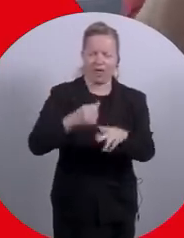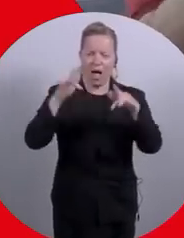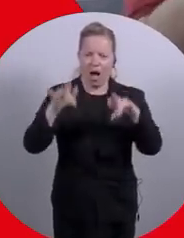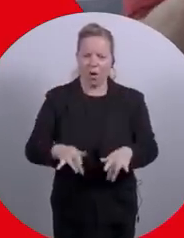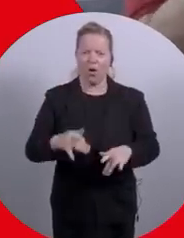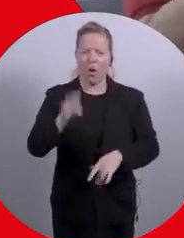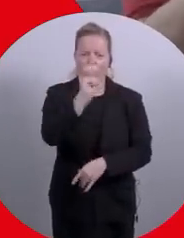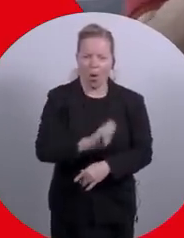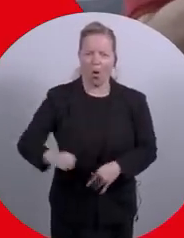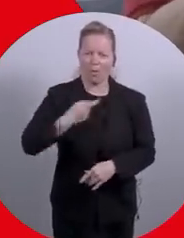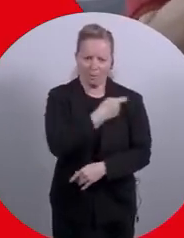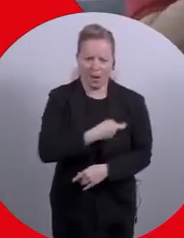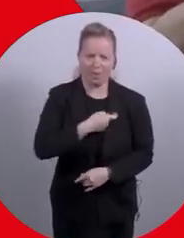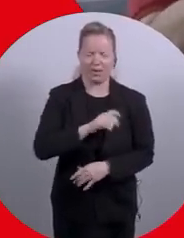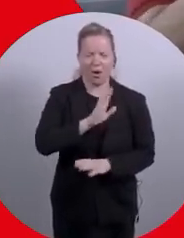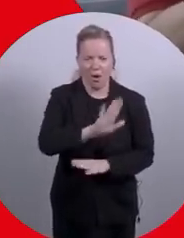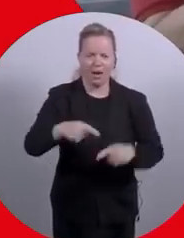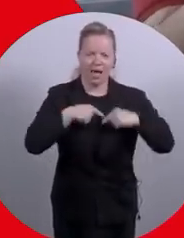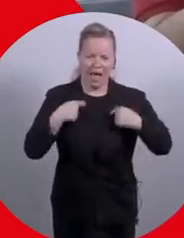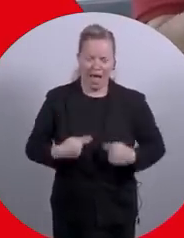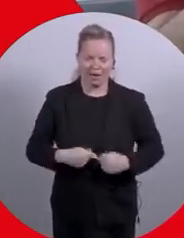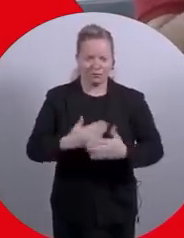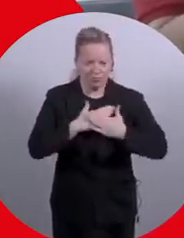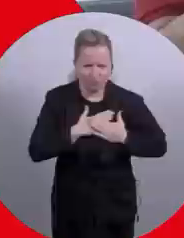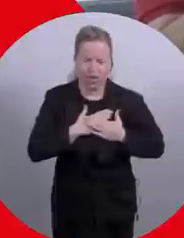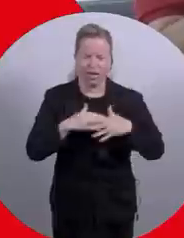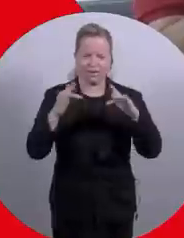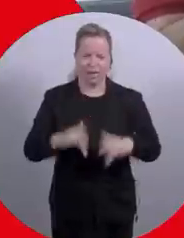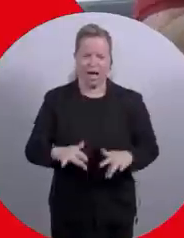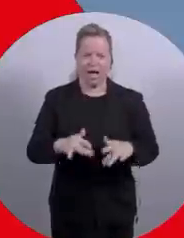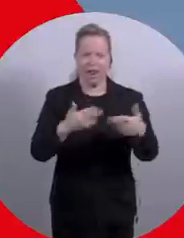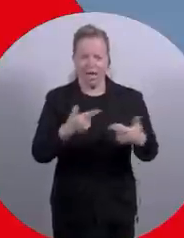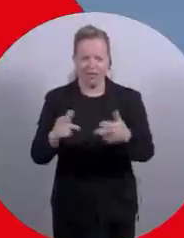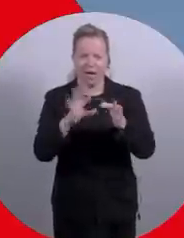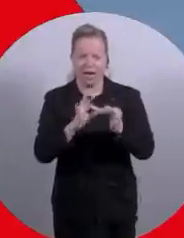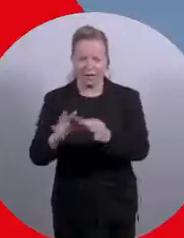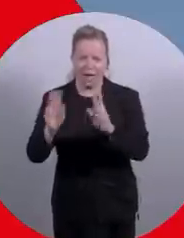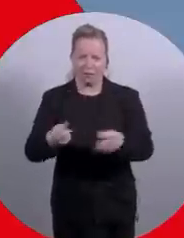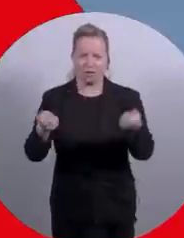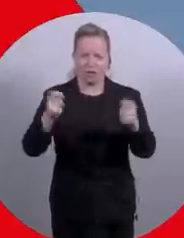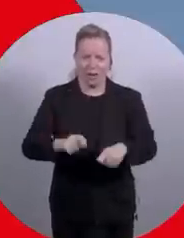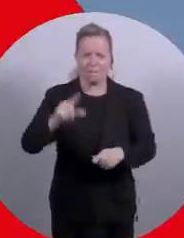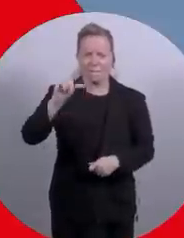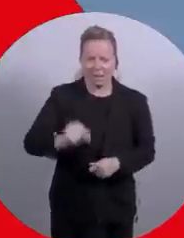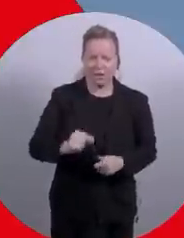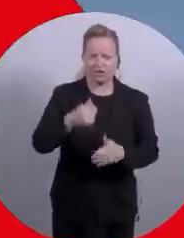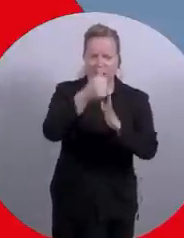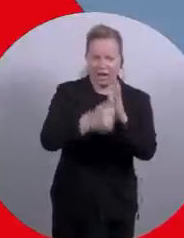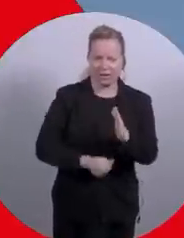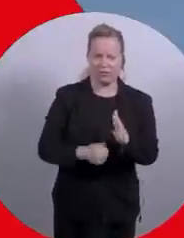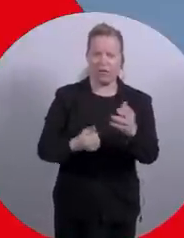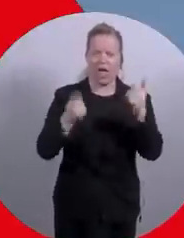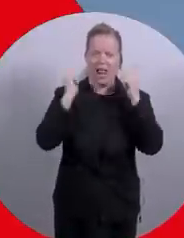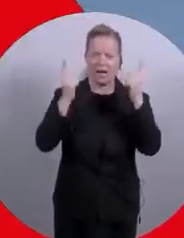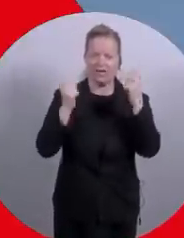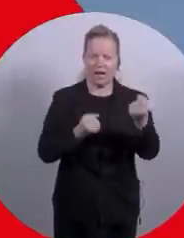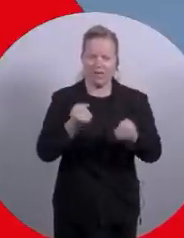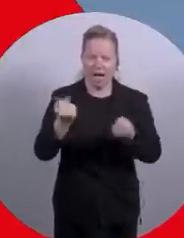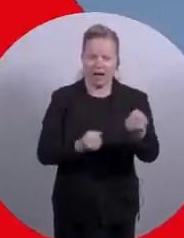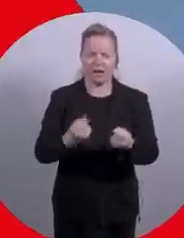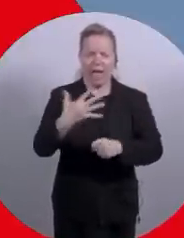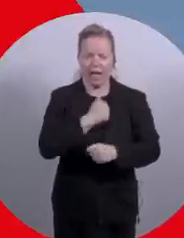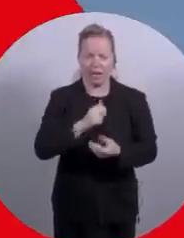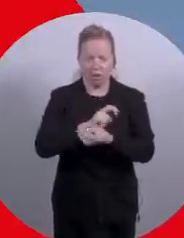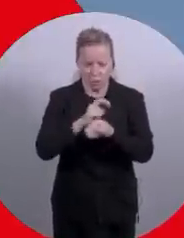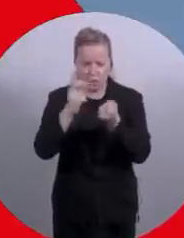bedeutet im Herzblut wo man sehen Lieferketten beschließen zu können Mindeststandards für lkw-fahrerinnen endlich durchzusetzen aber